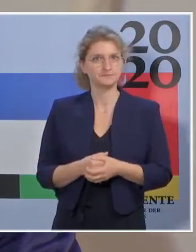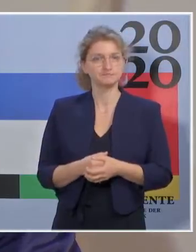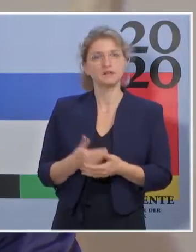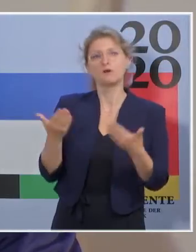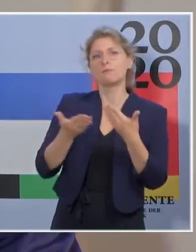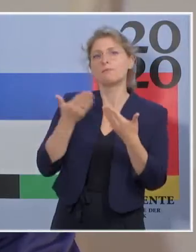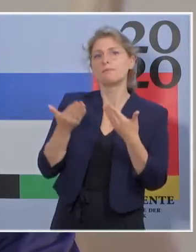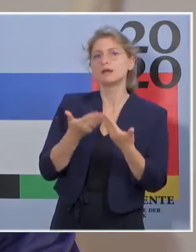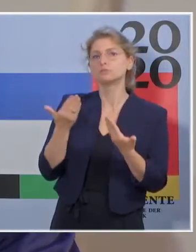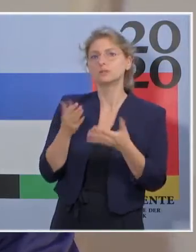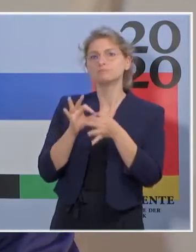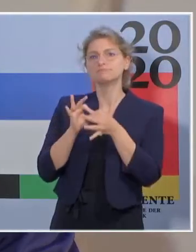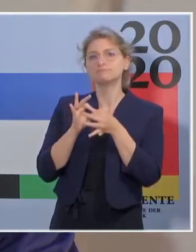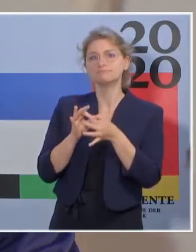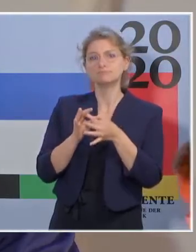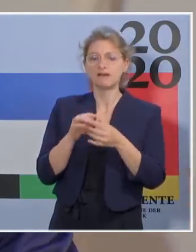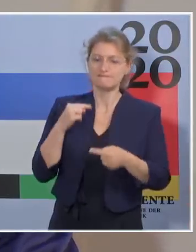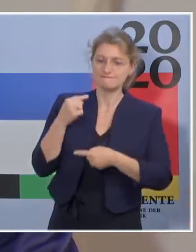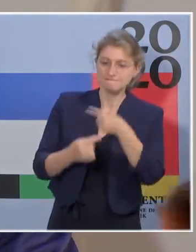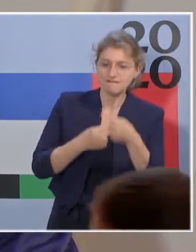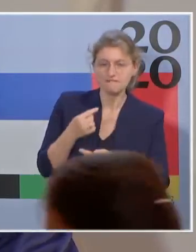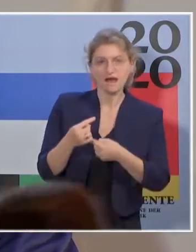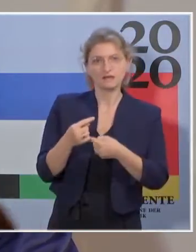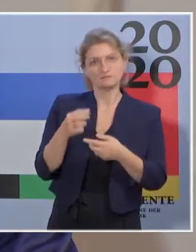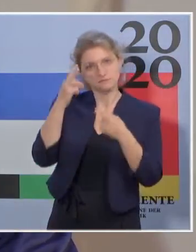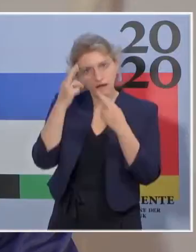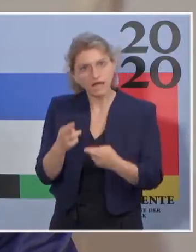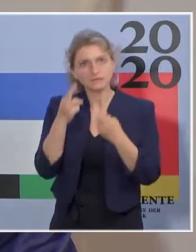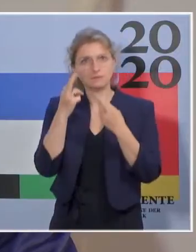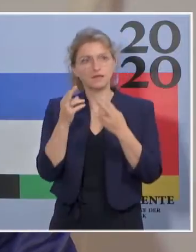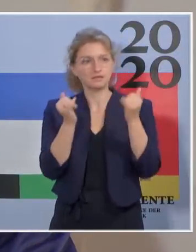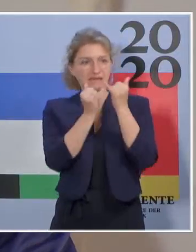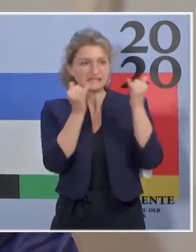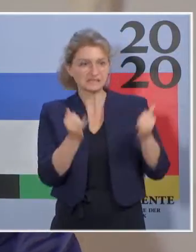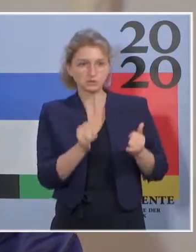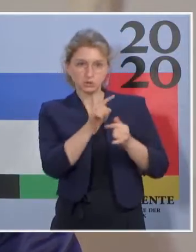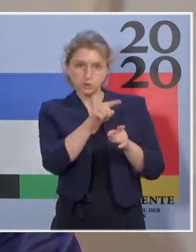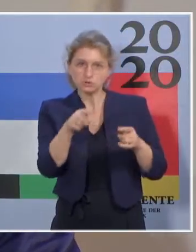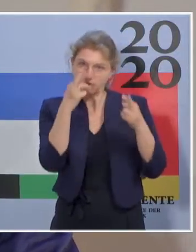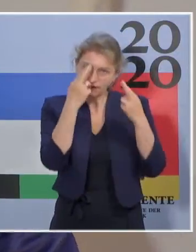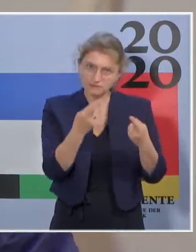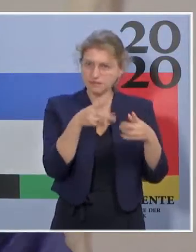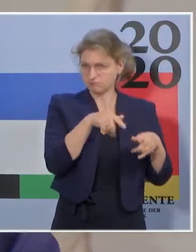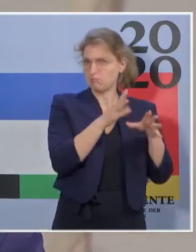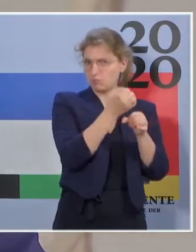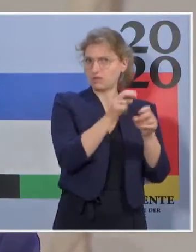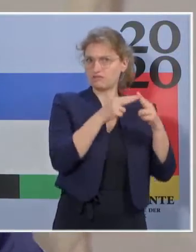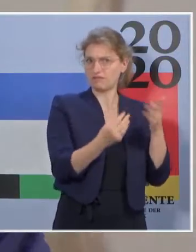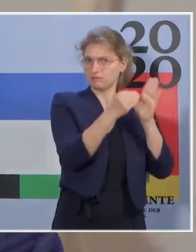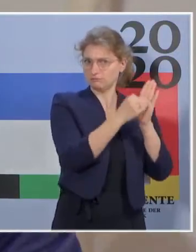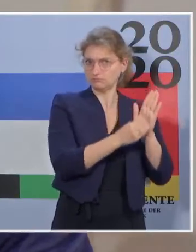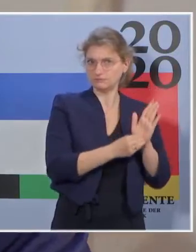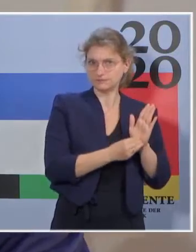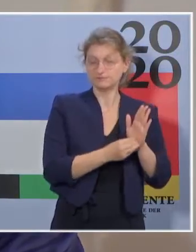Stichwort Respekt vor den Verfahren und Institutionen, die die Bundesverfassung vorgibt. Das sind